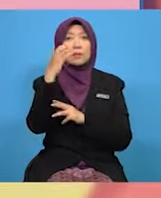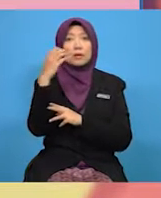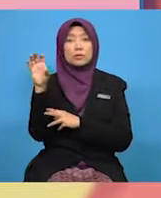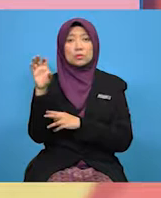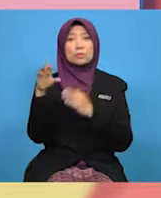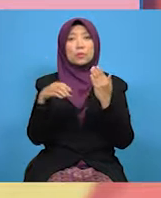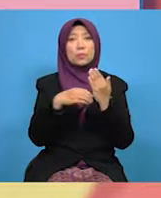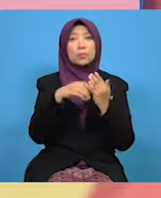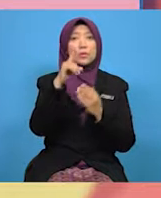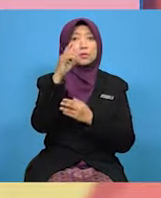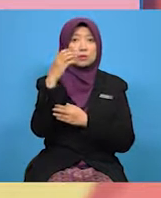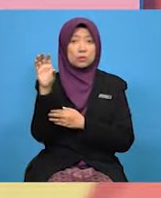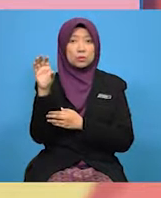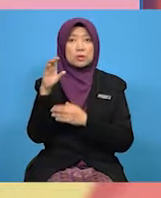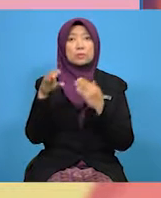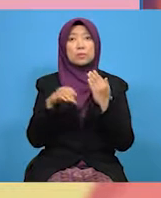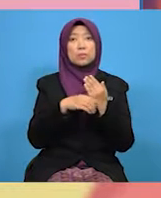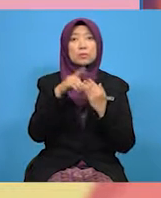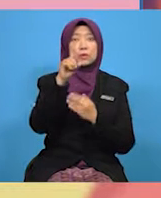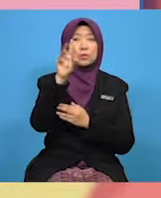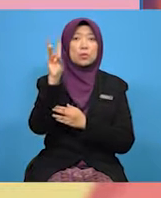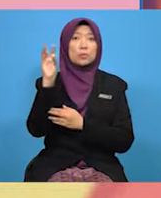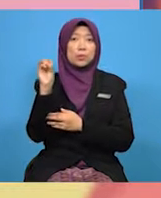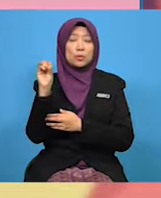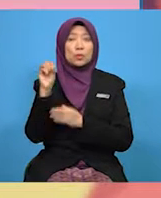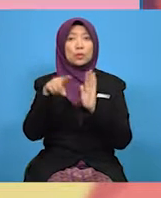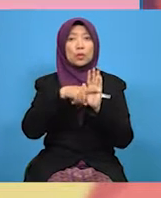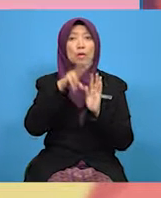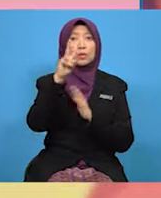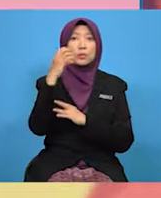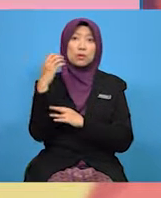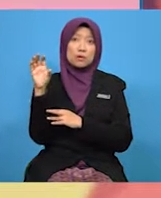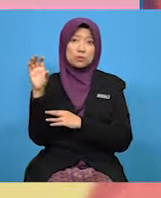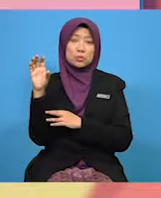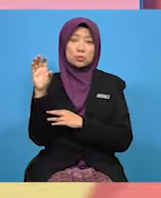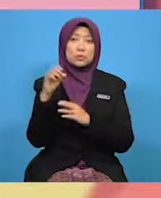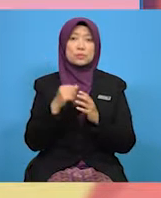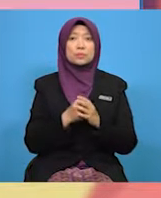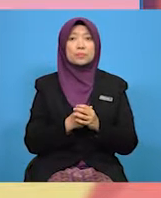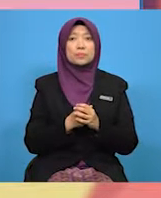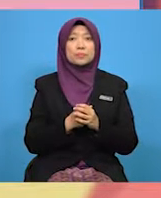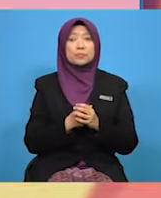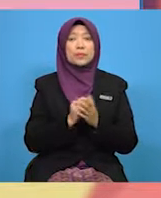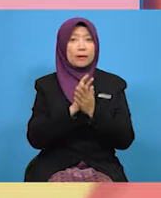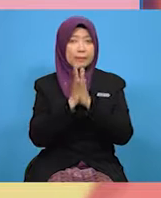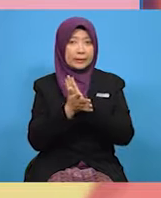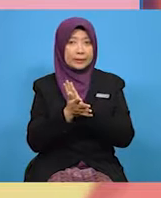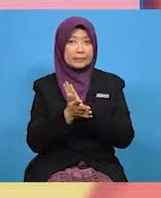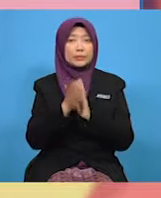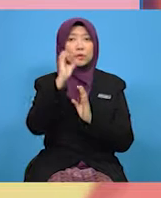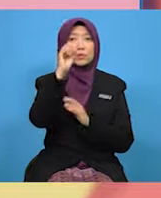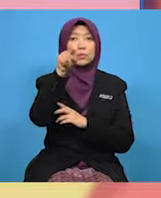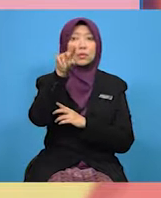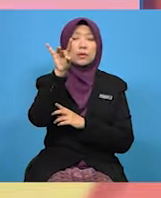800 campur 160 160 tolak 200 make